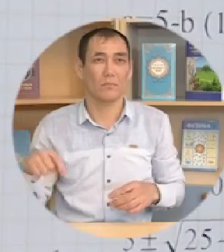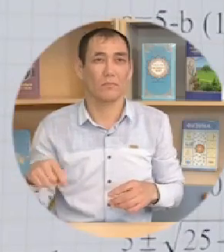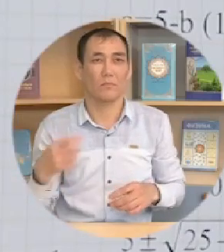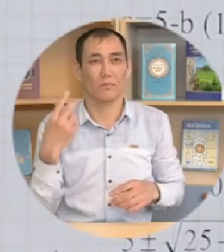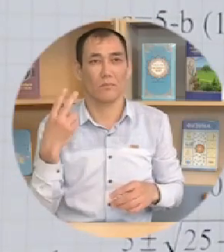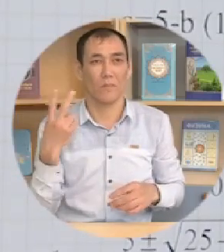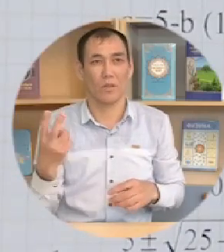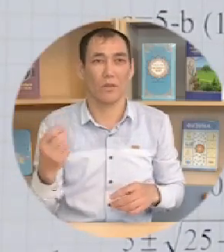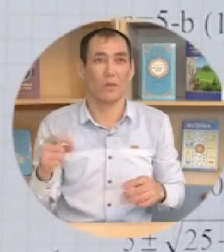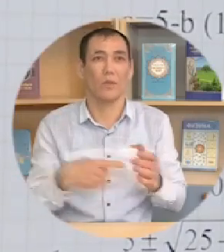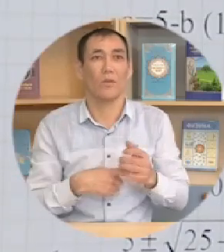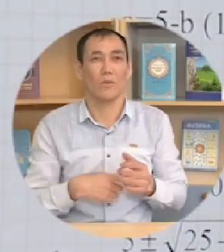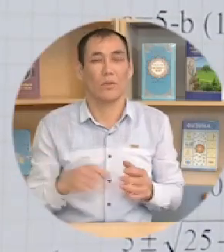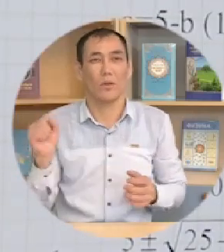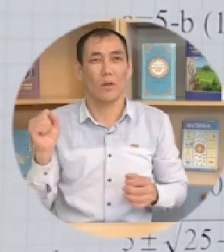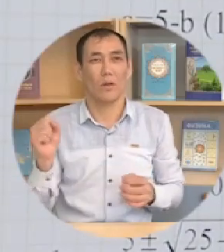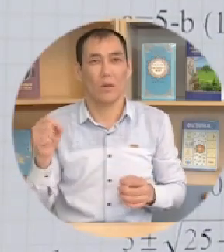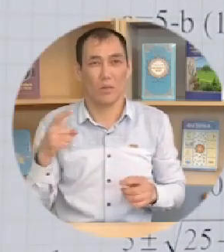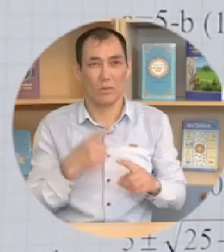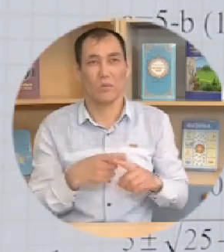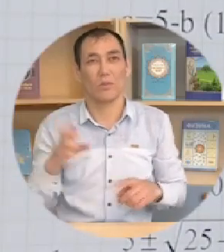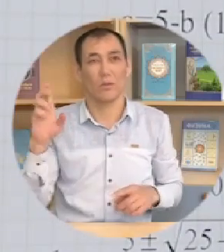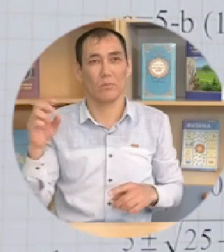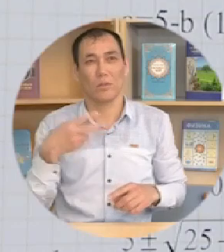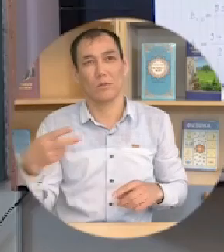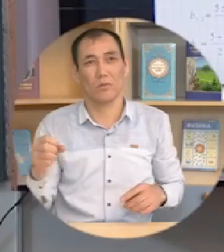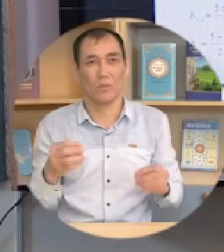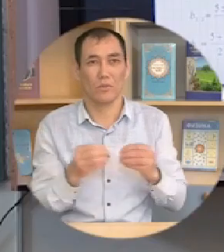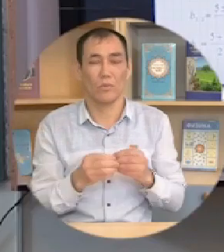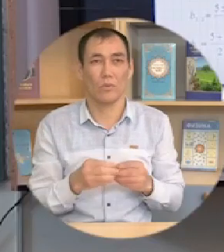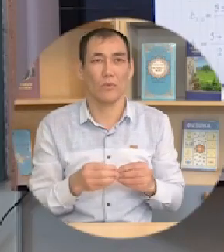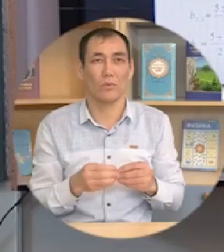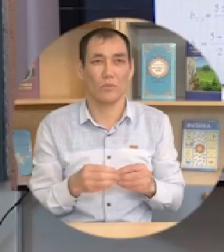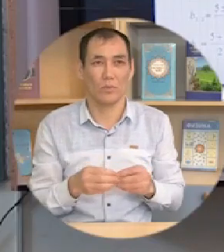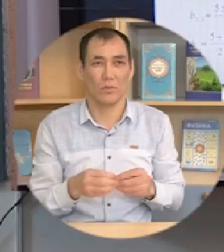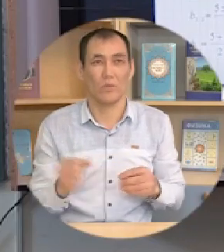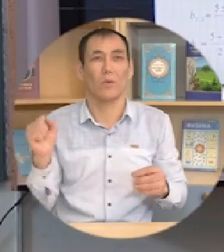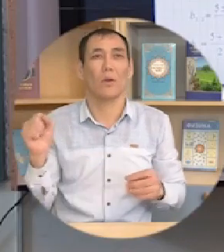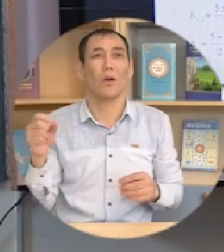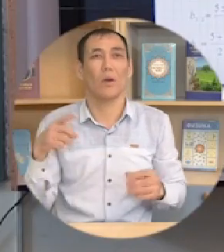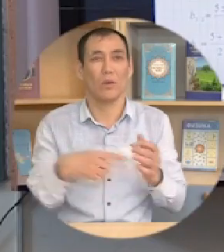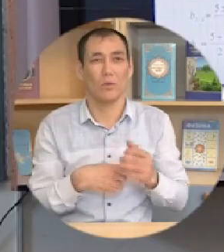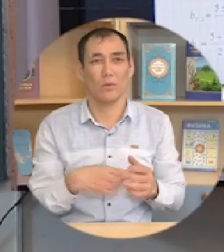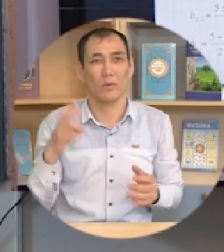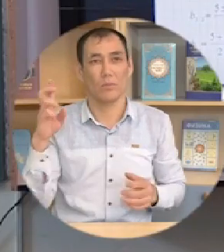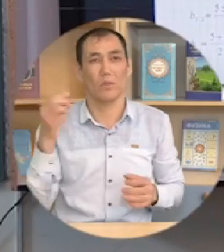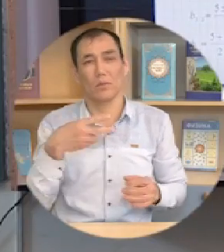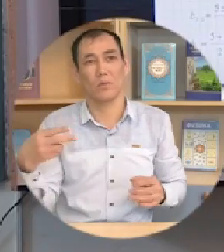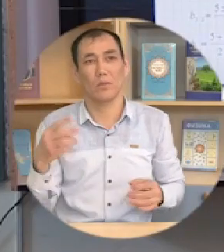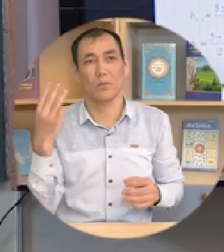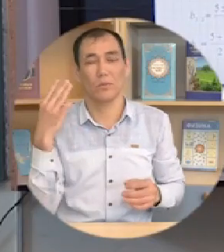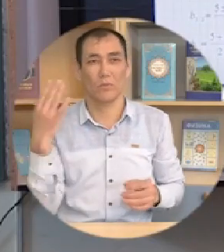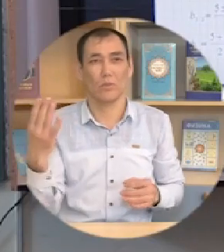2 көбейтілген А қосылған Б тең 10. А көбейтілген Б тең